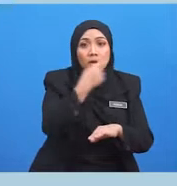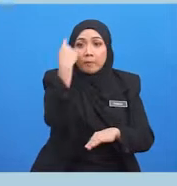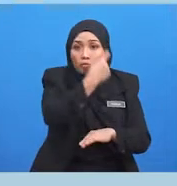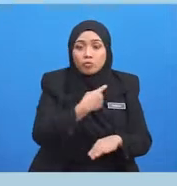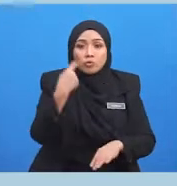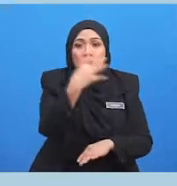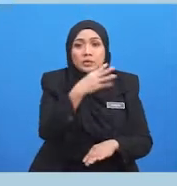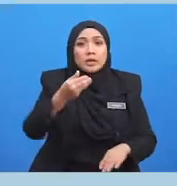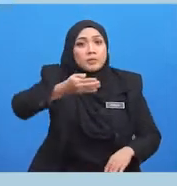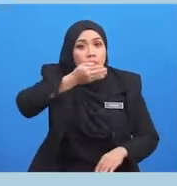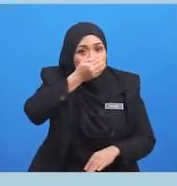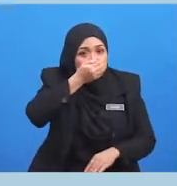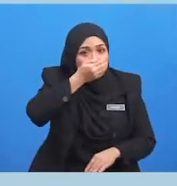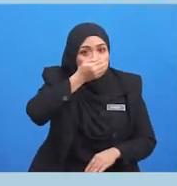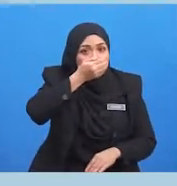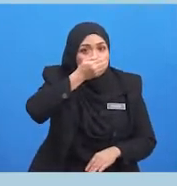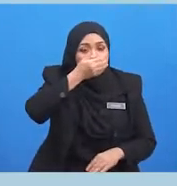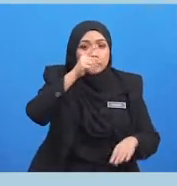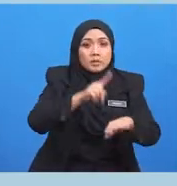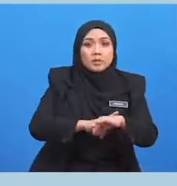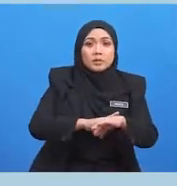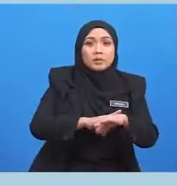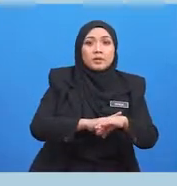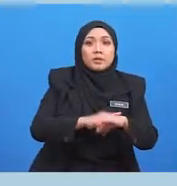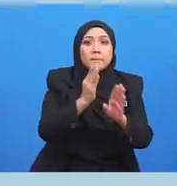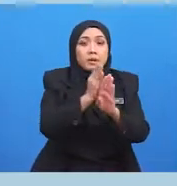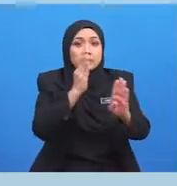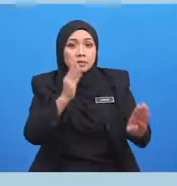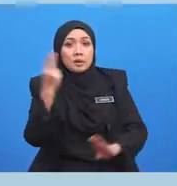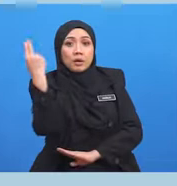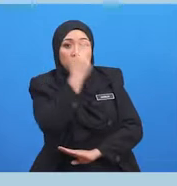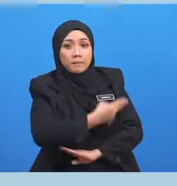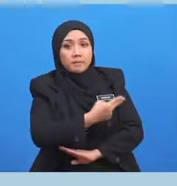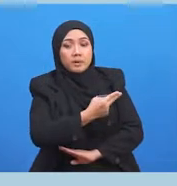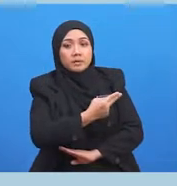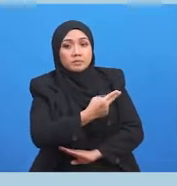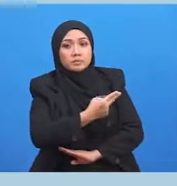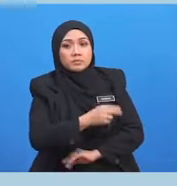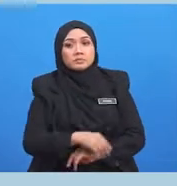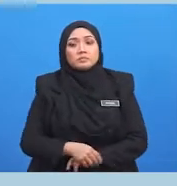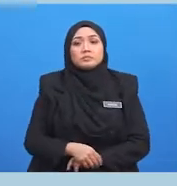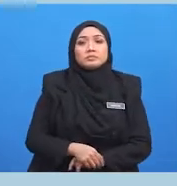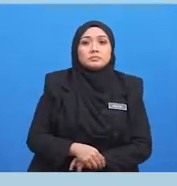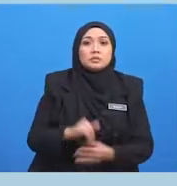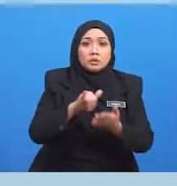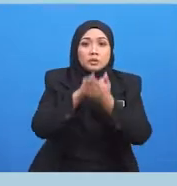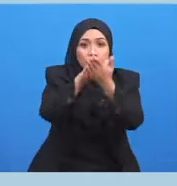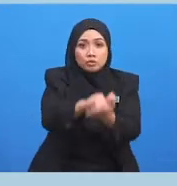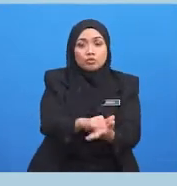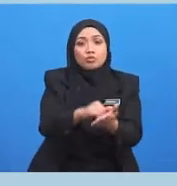muka dan mulut di kalangan barisan hadapan frontliner, iaitu